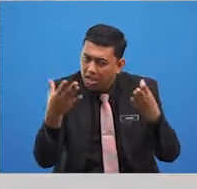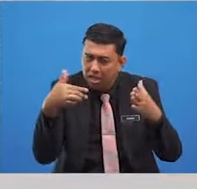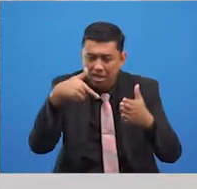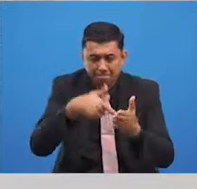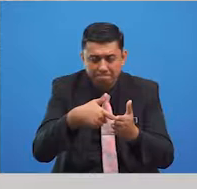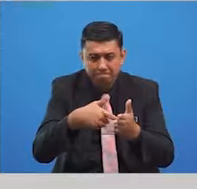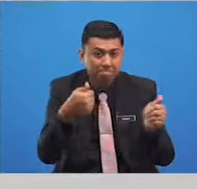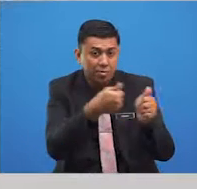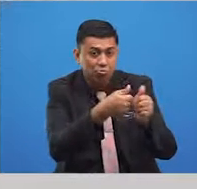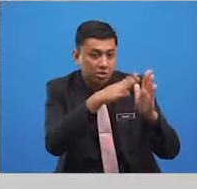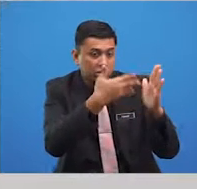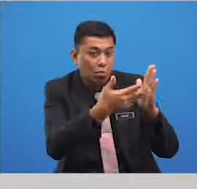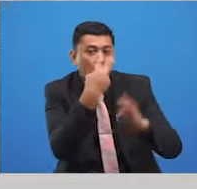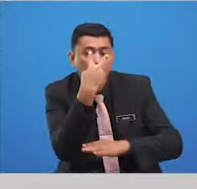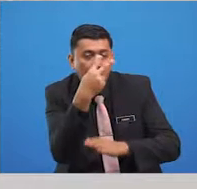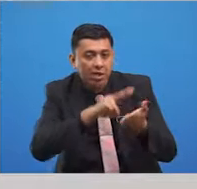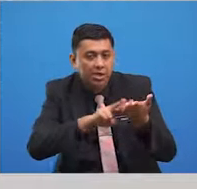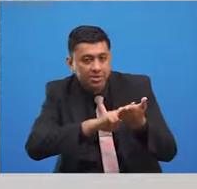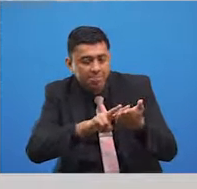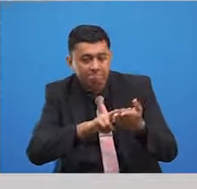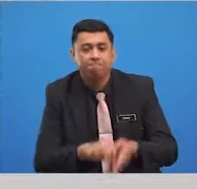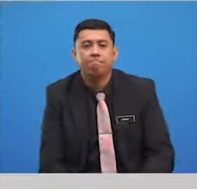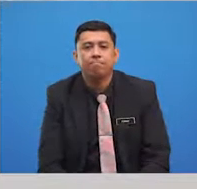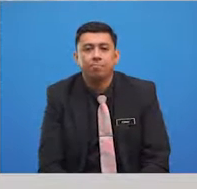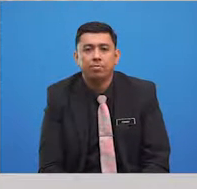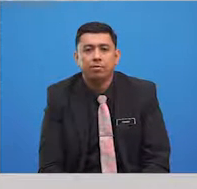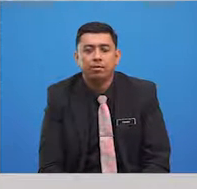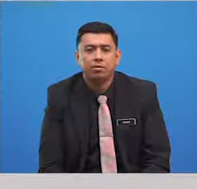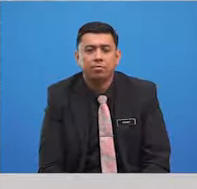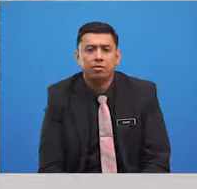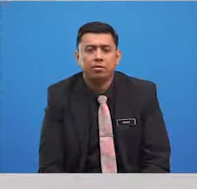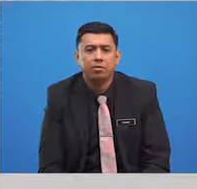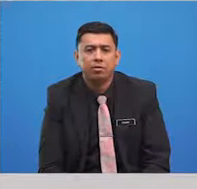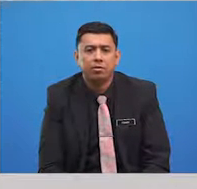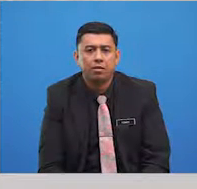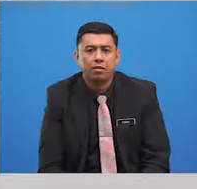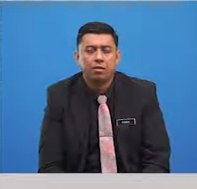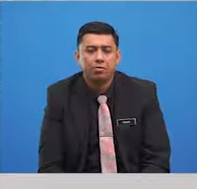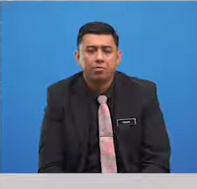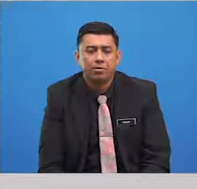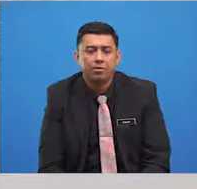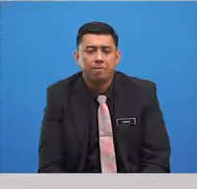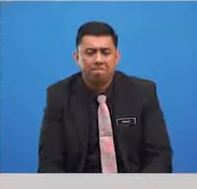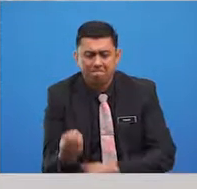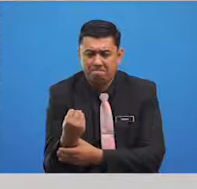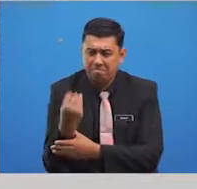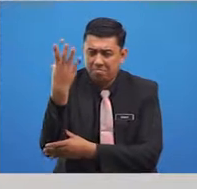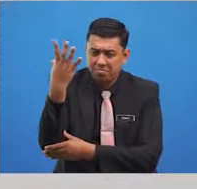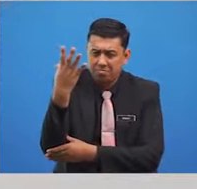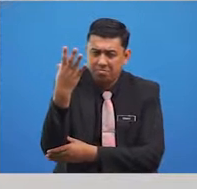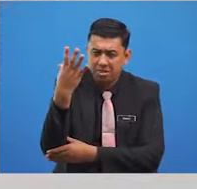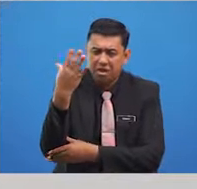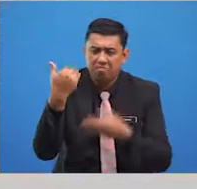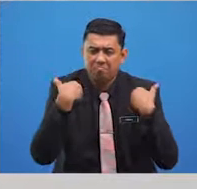Paku Pakis, Lumut dan Kulampai. Pokok Rafflesia dan Periuk Kera adalah tumbuhan